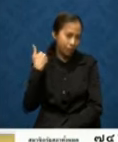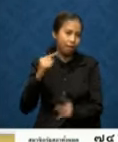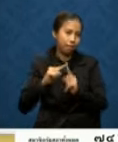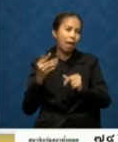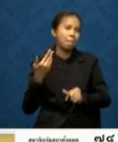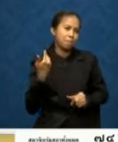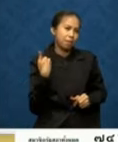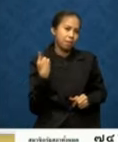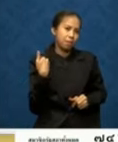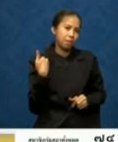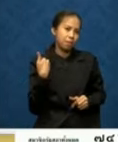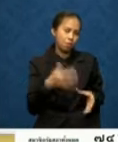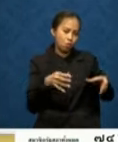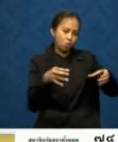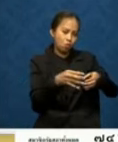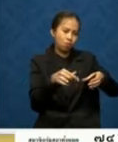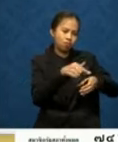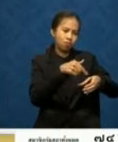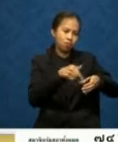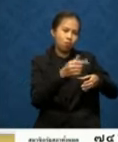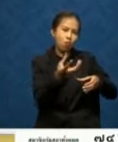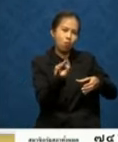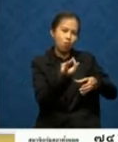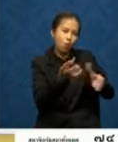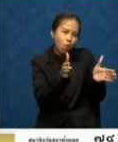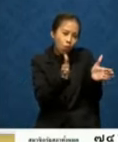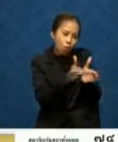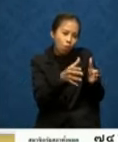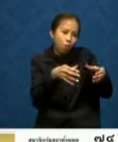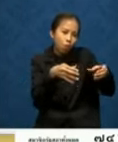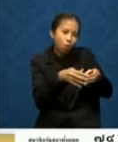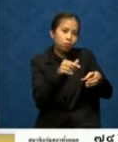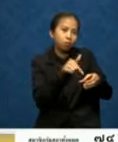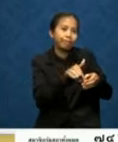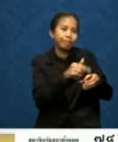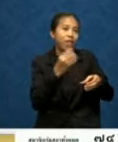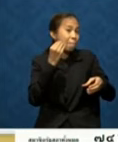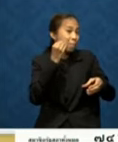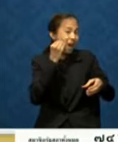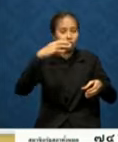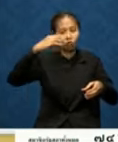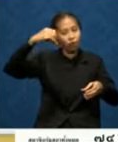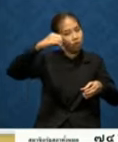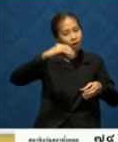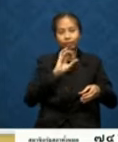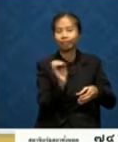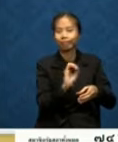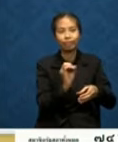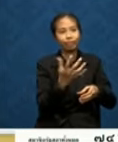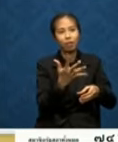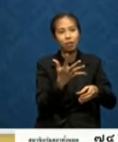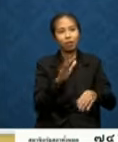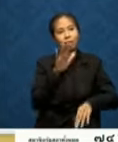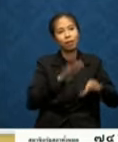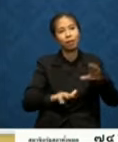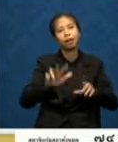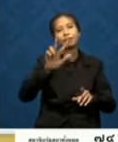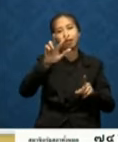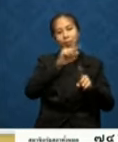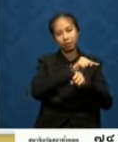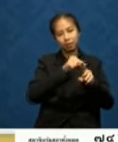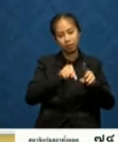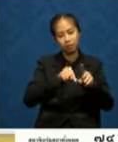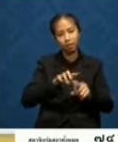อยู่กลุ่มหนึ่งครับเขาเรียกกลุ่มน้อยครับท่านประธานไม่มีไฟฟ้าใช้ครับแค่ 3%ประมาณ